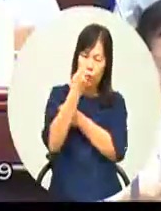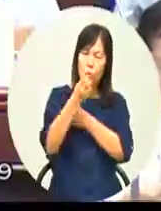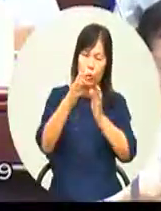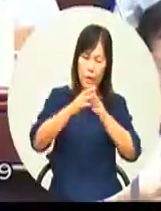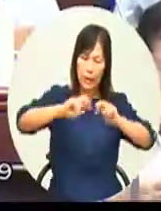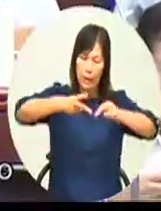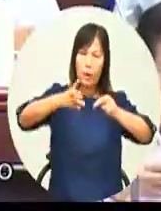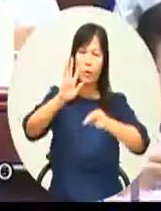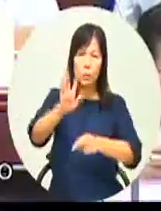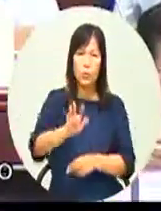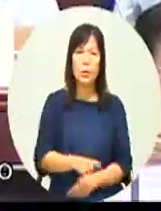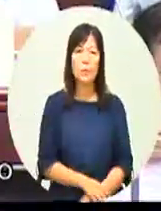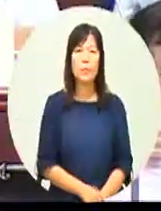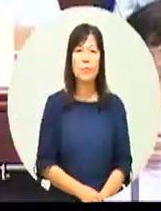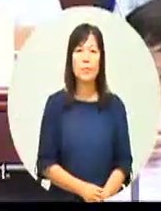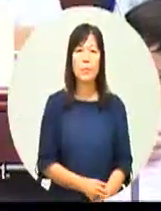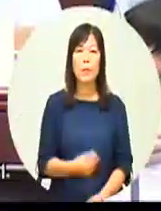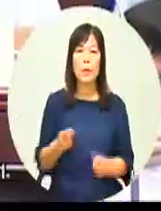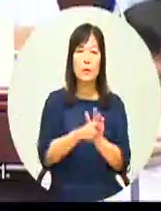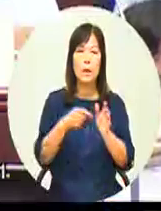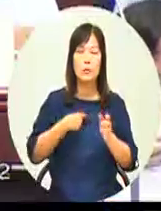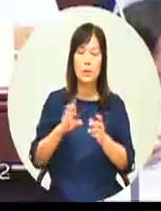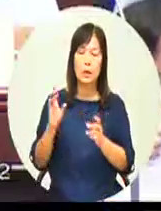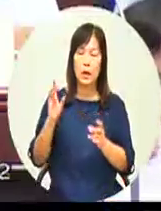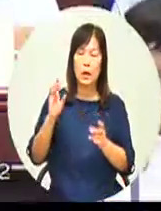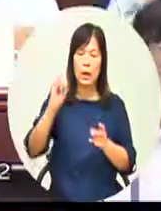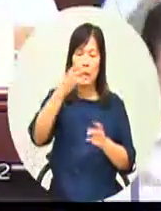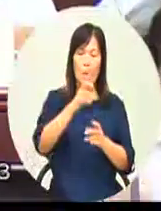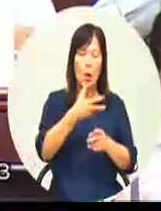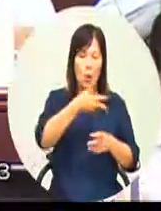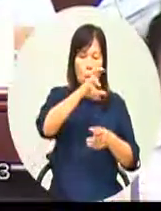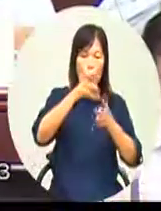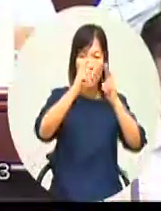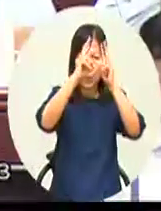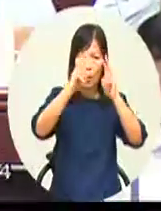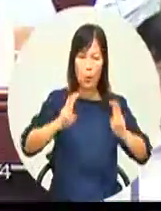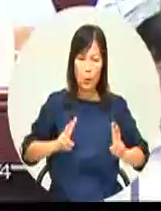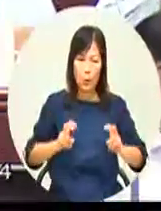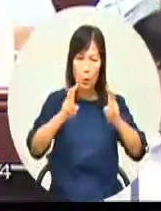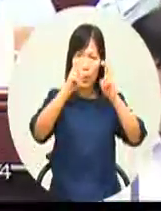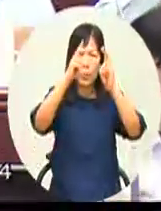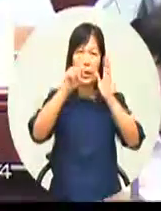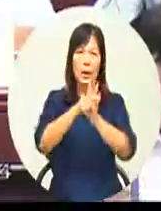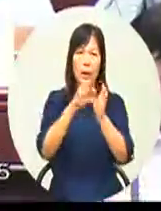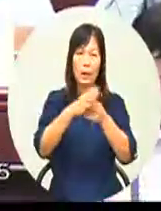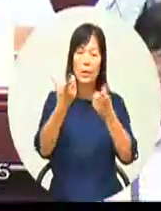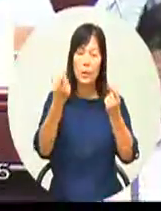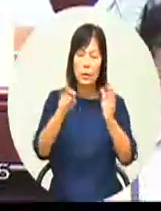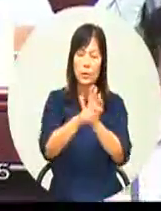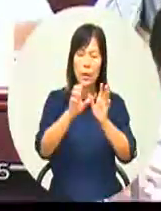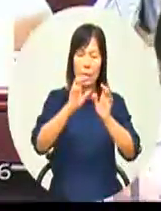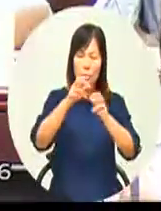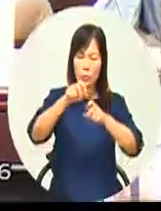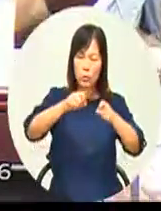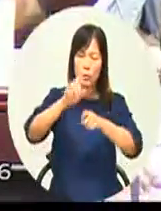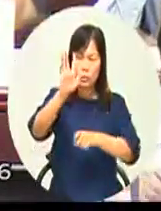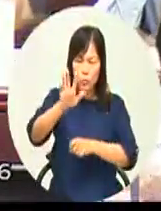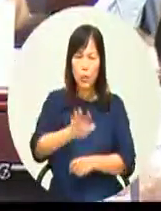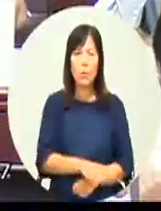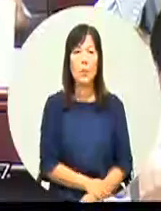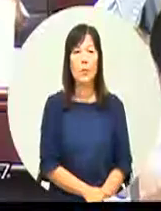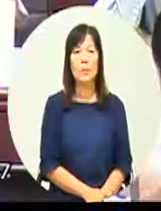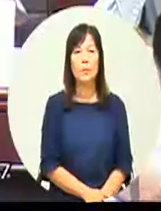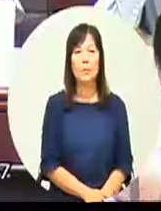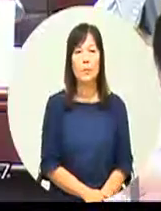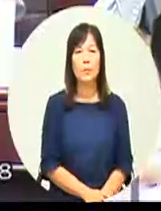括过去我们曾经也在这个龙虎塔的部分有做了一些亮的这个设计，点亮的设计，但